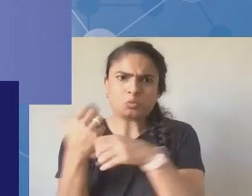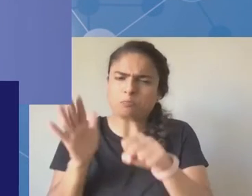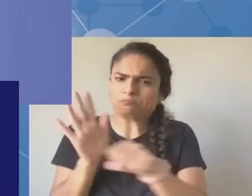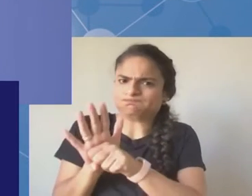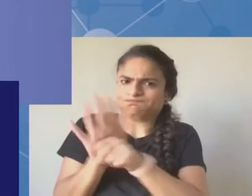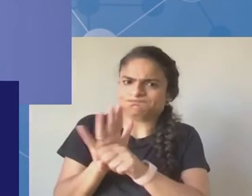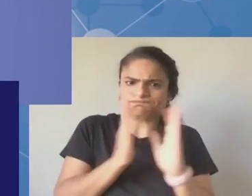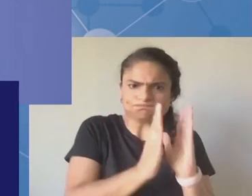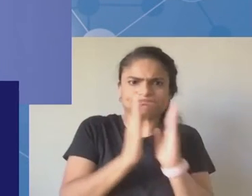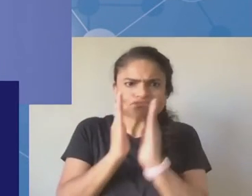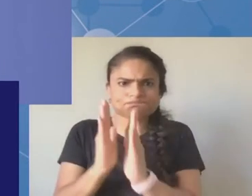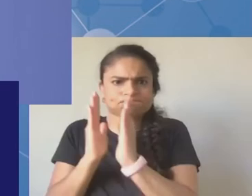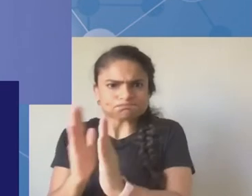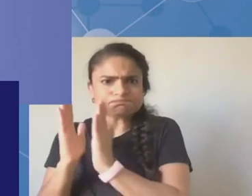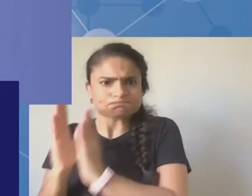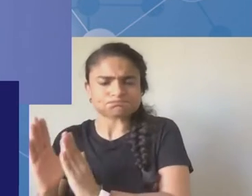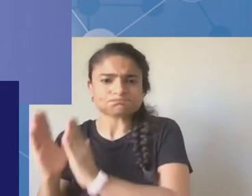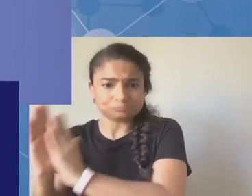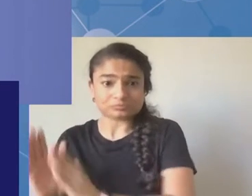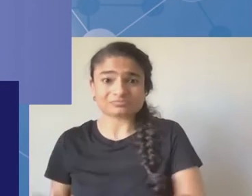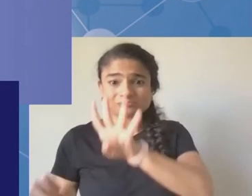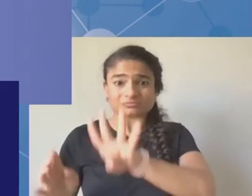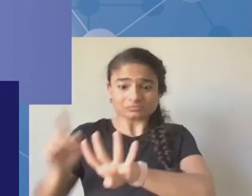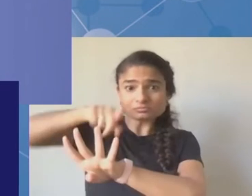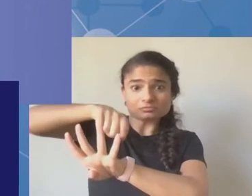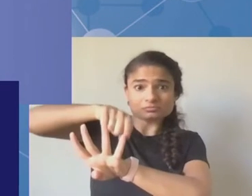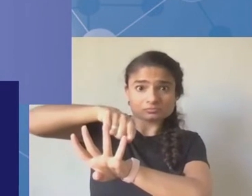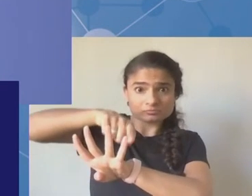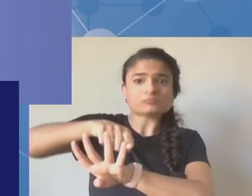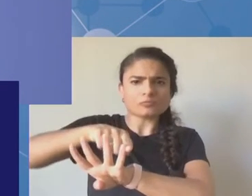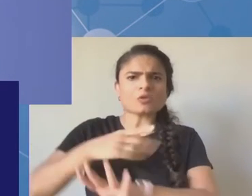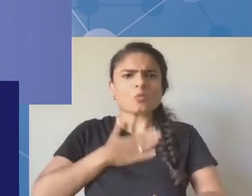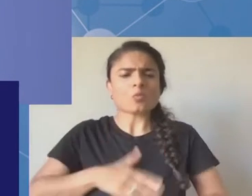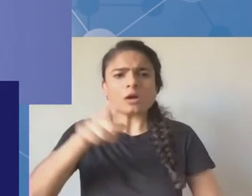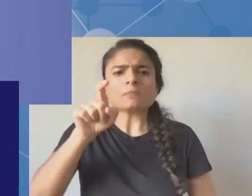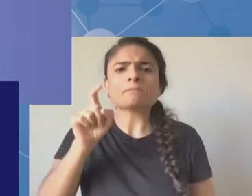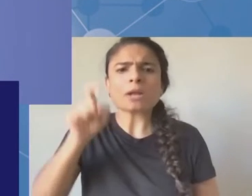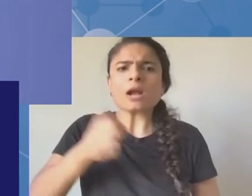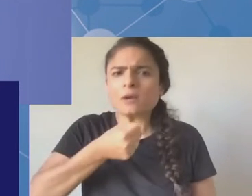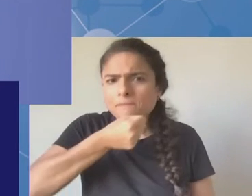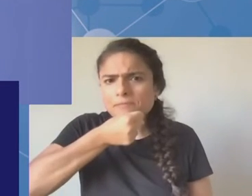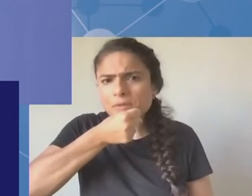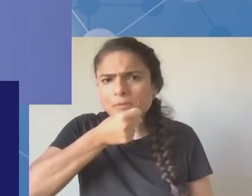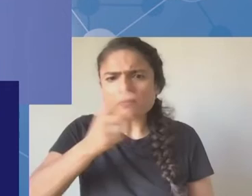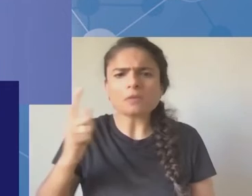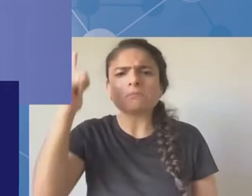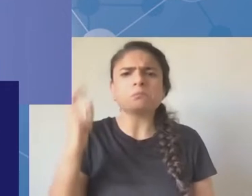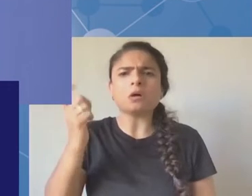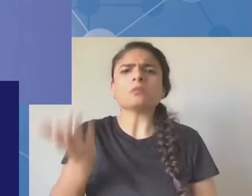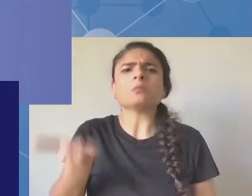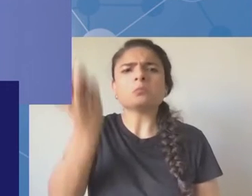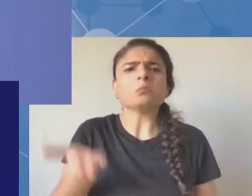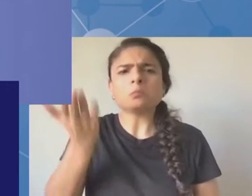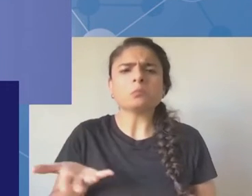выскажите свой комментарий, скажите, как вас зовут, представляете ли вы конкретную группу заинтересованных лиц,